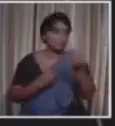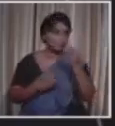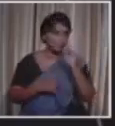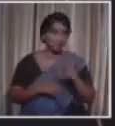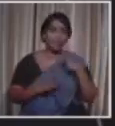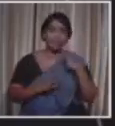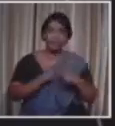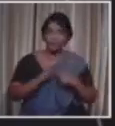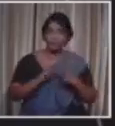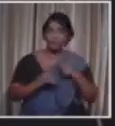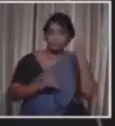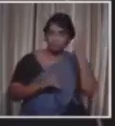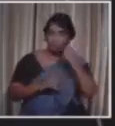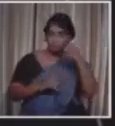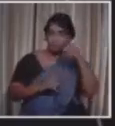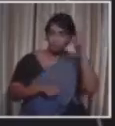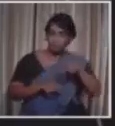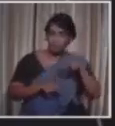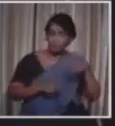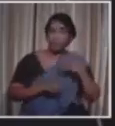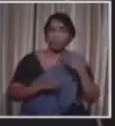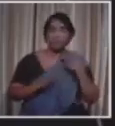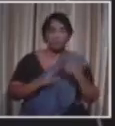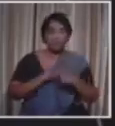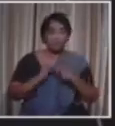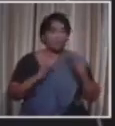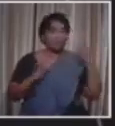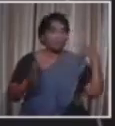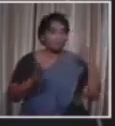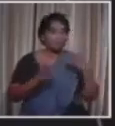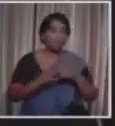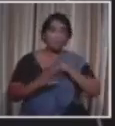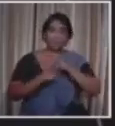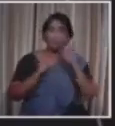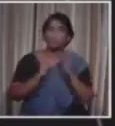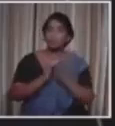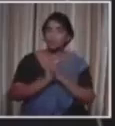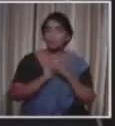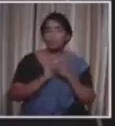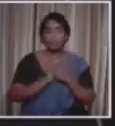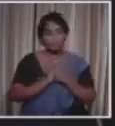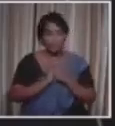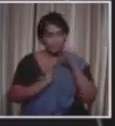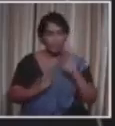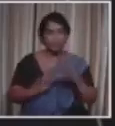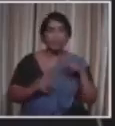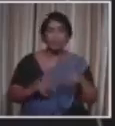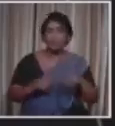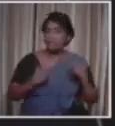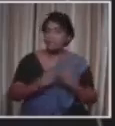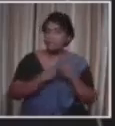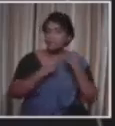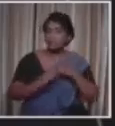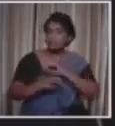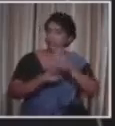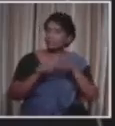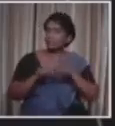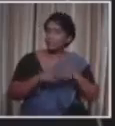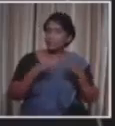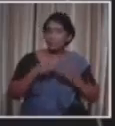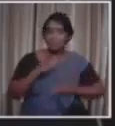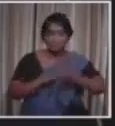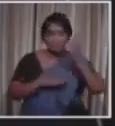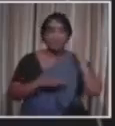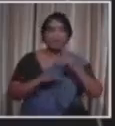මේ රටේ ප්‍රවීණයෝ ටික මේ රටේ ඉතිහාසයක් තියෙන මේ සියලු දෙනාටම අපි ගරු කරන ගමන්ම මේ අභියෝග කඩාගෙන යන්නම්